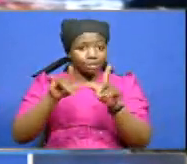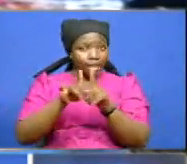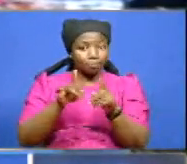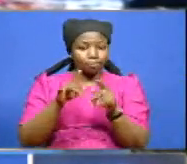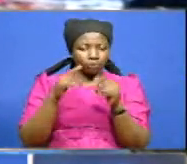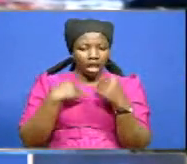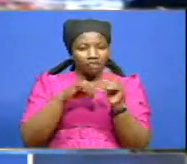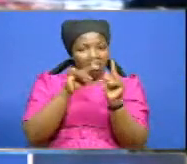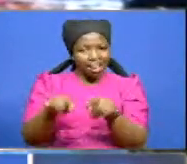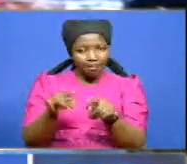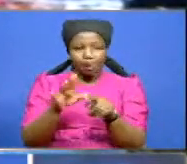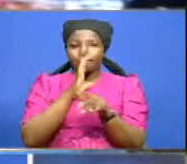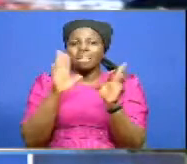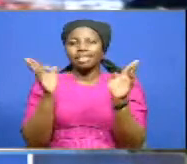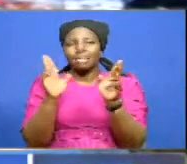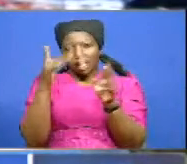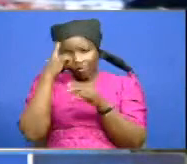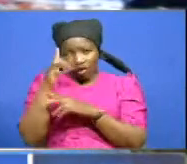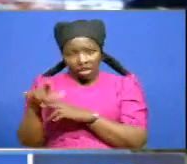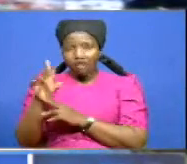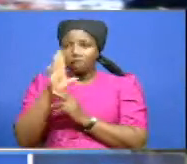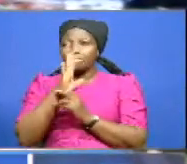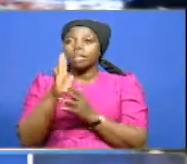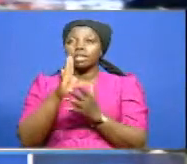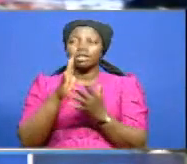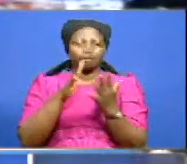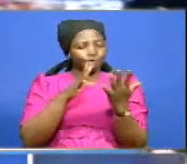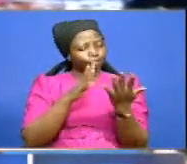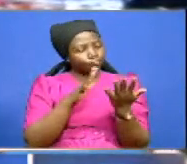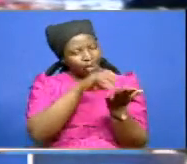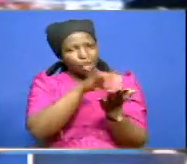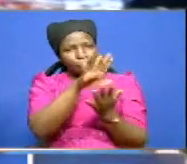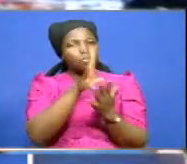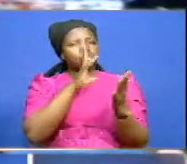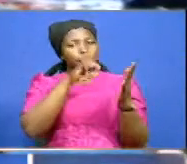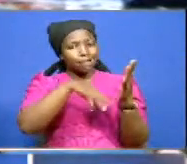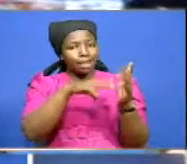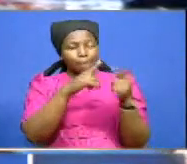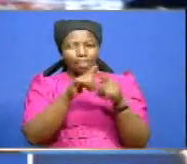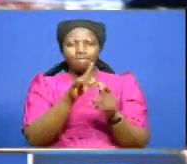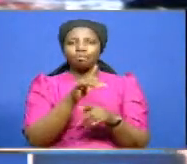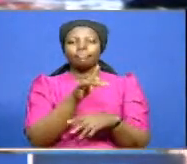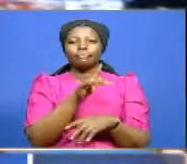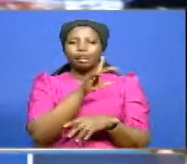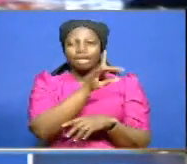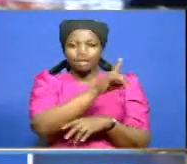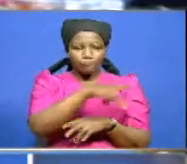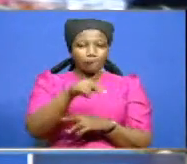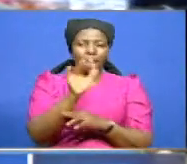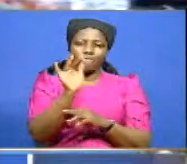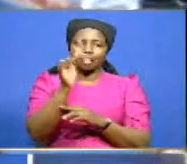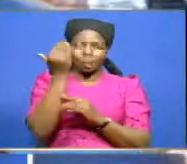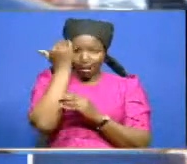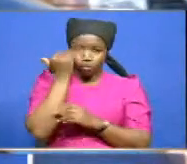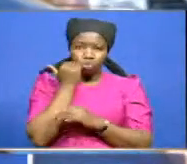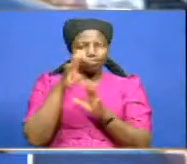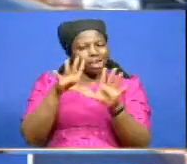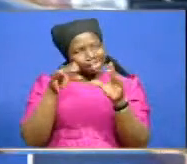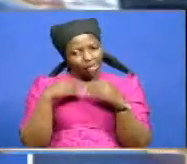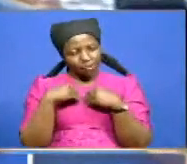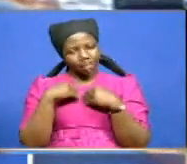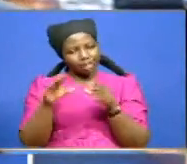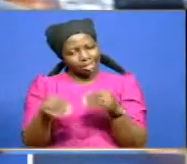tukikuwa tayari bwana Wambua kusomewa mashtaka, upande wa kiongozi wa mashtaka umeomba mahakama ikubalie nafasi